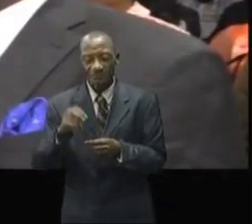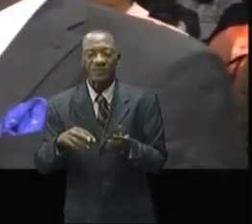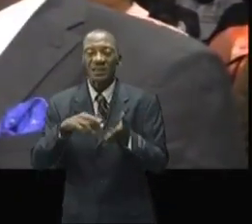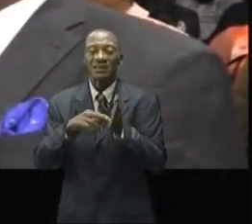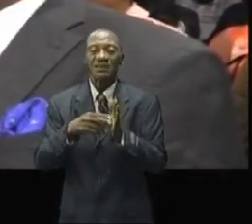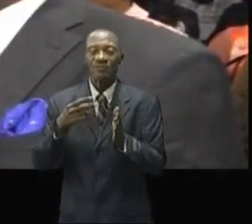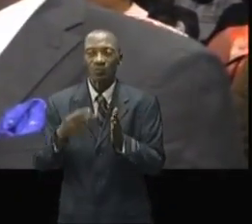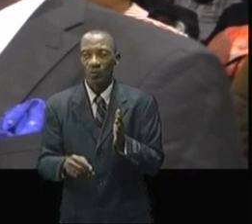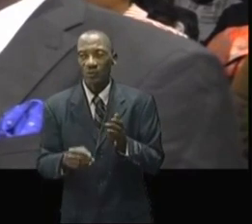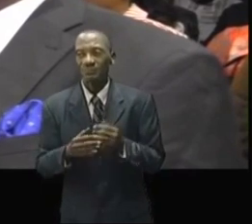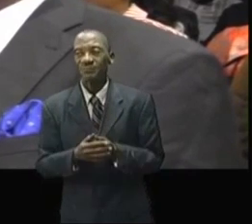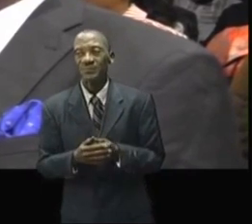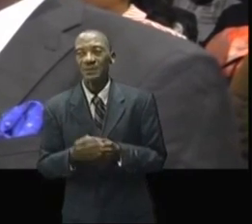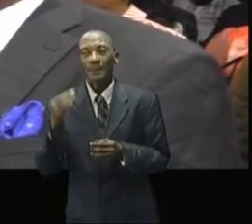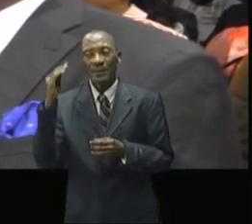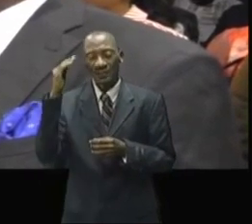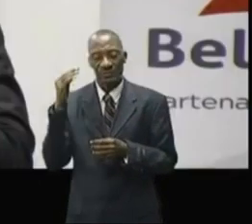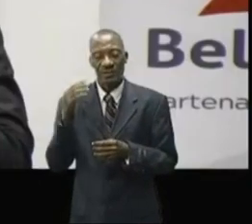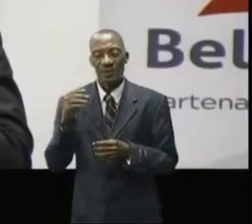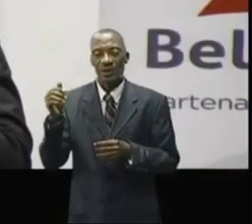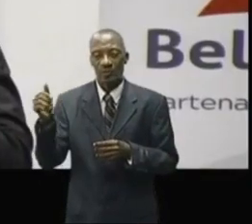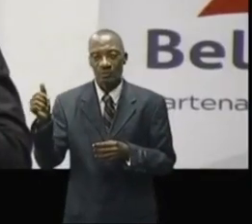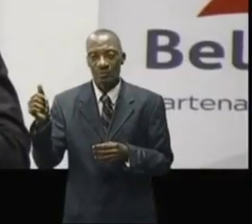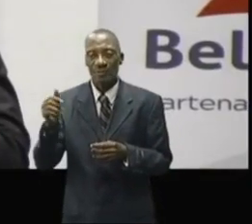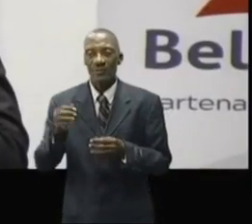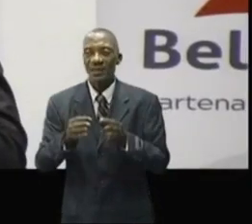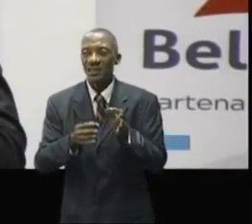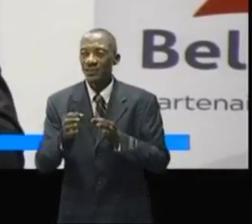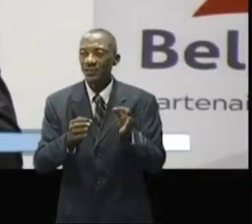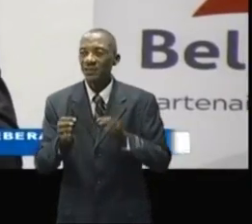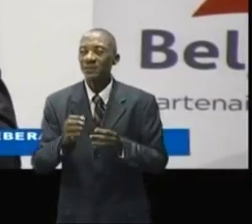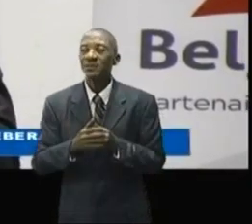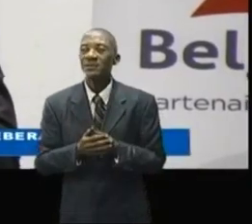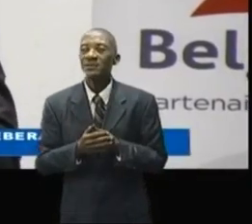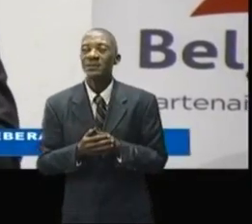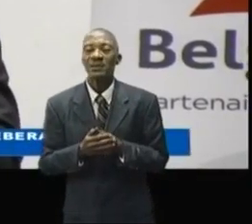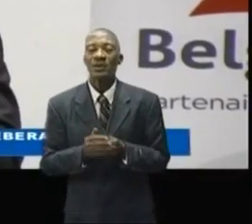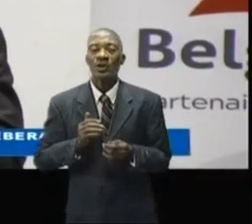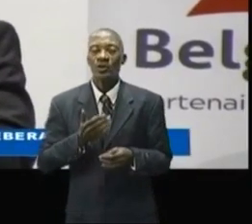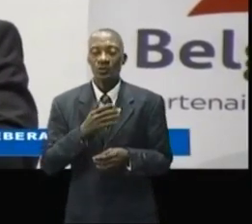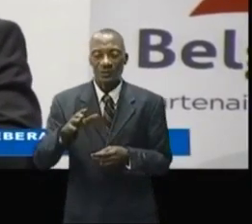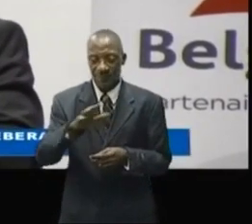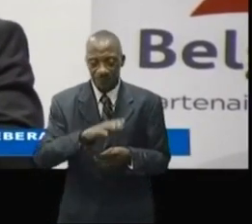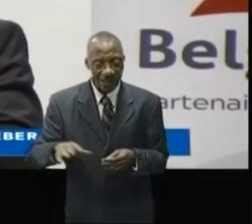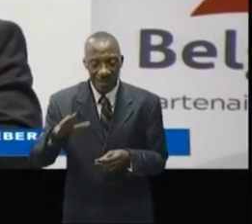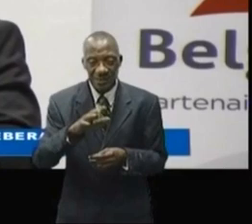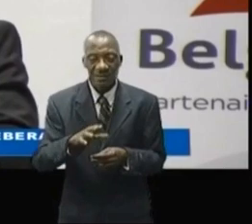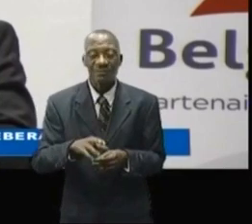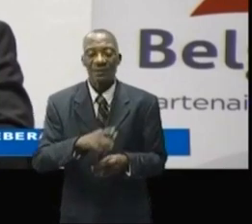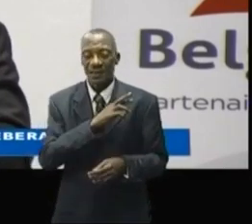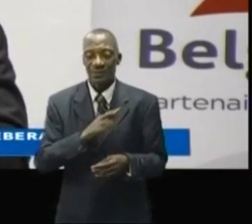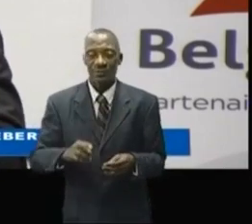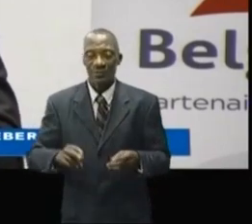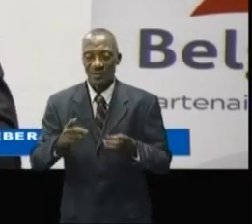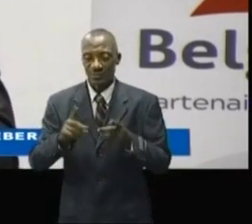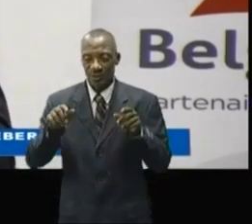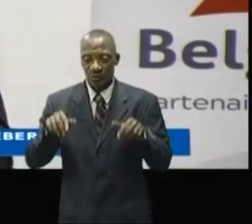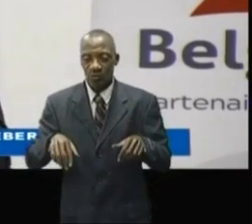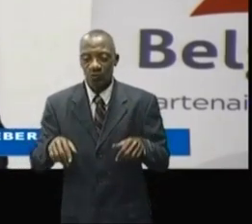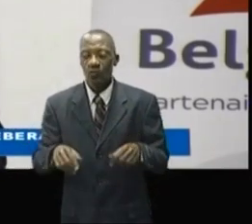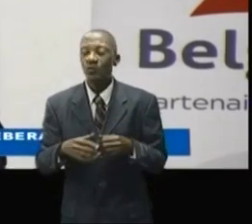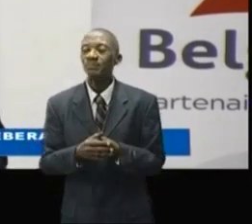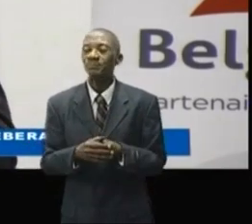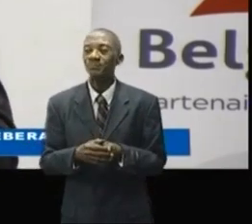nombre d'avantages parce que notamment, il vient combler les lacunes juridiques que connaissait notre pays dans ce